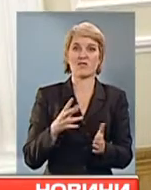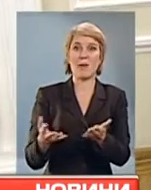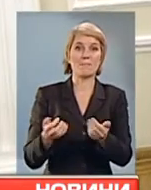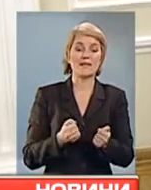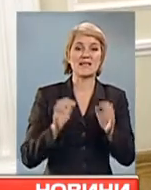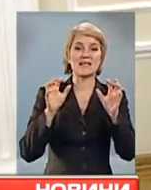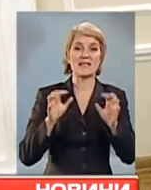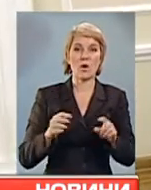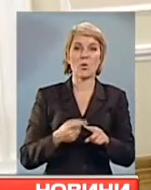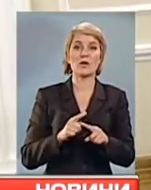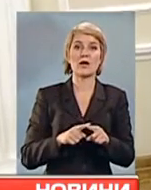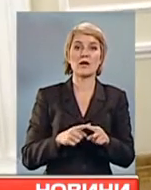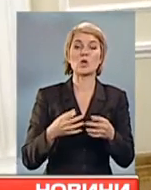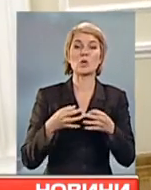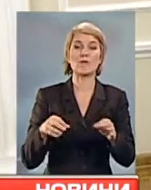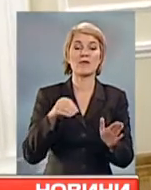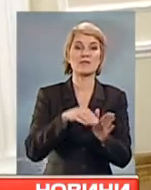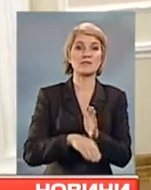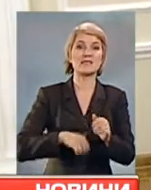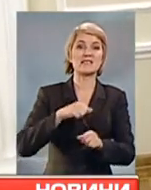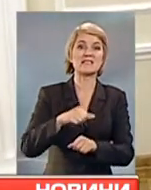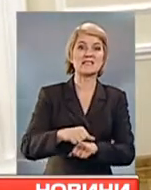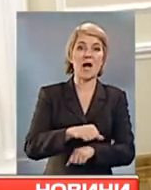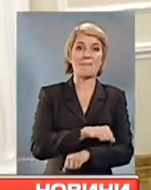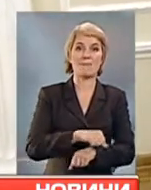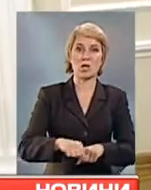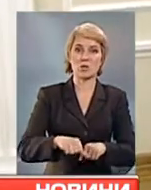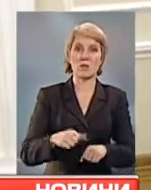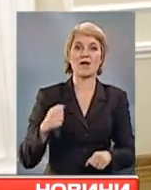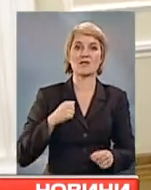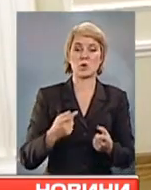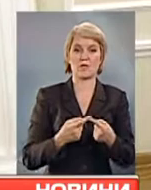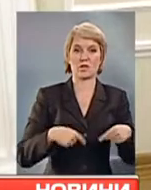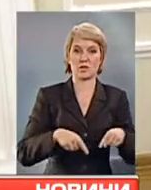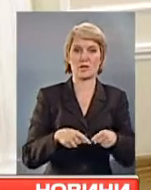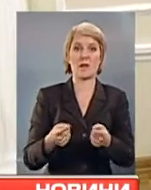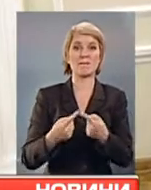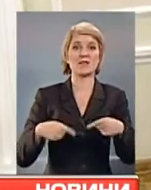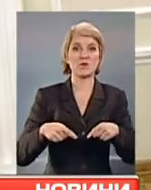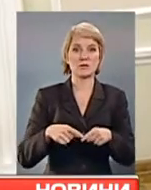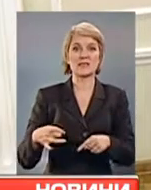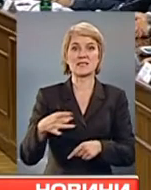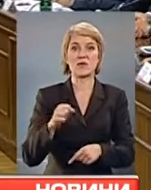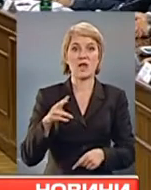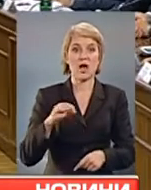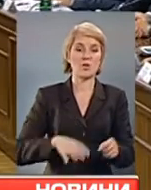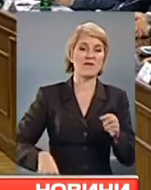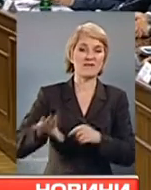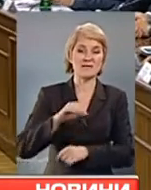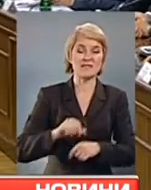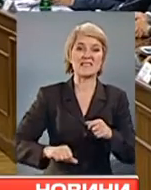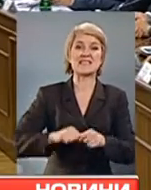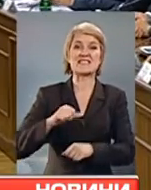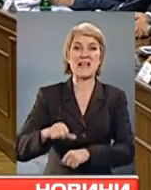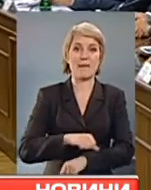який би дозволяв це робити за межами військової частини. Тому що ті підрозділи, які знаходяться в зоні АТО, вони всі знаходяться за межами військової частини. Проголосувати